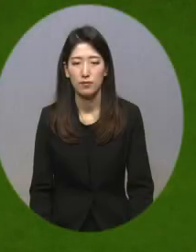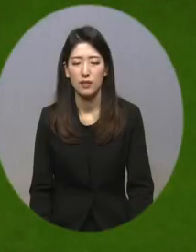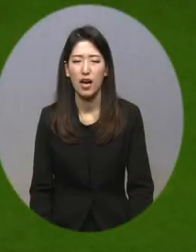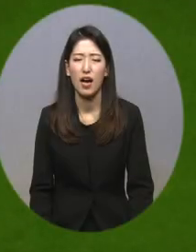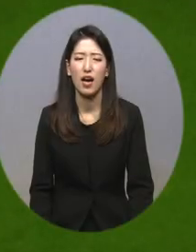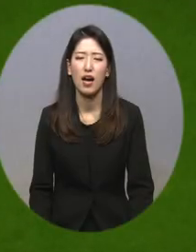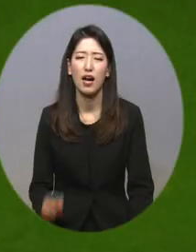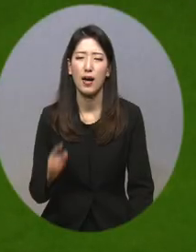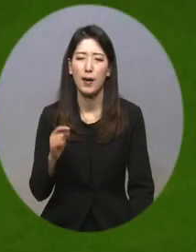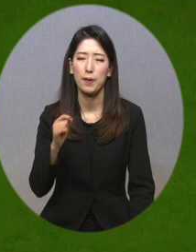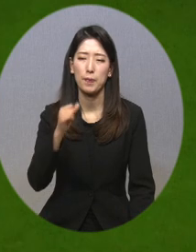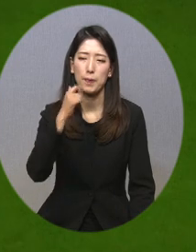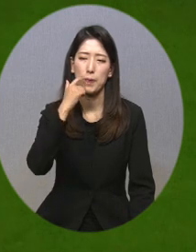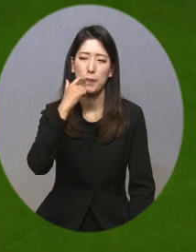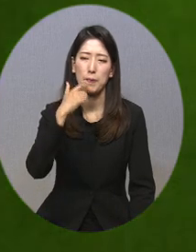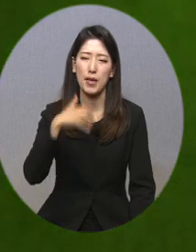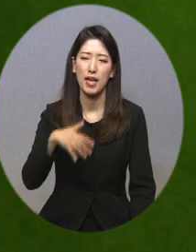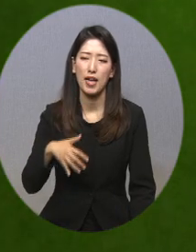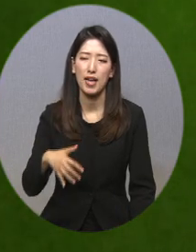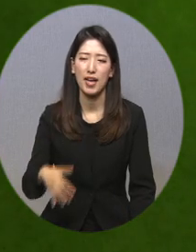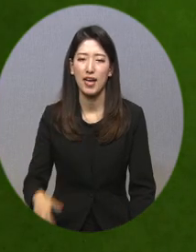와, 아, 이거. 와, 엄청 많다.